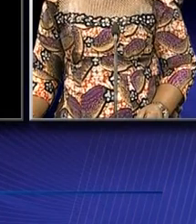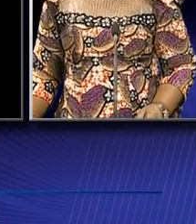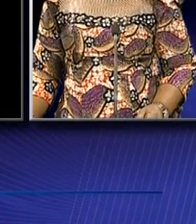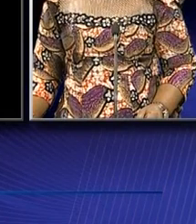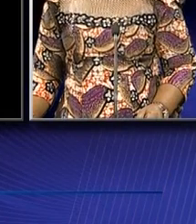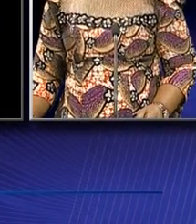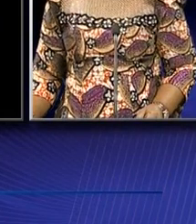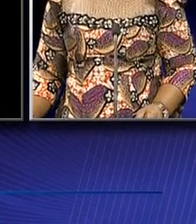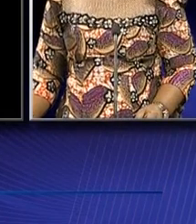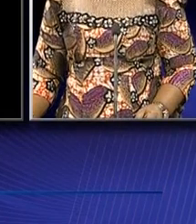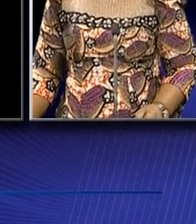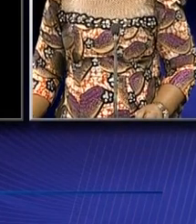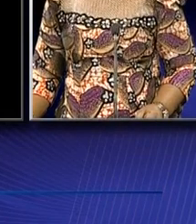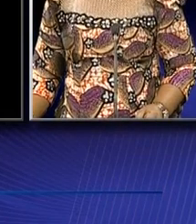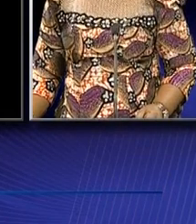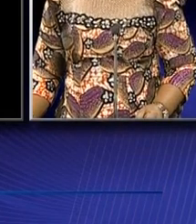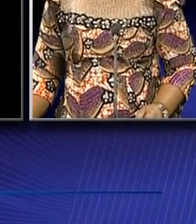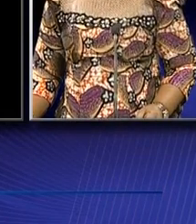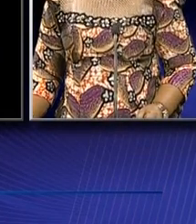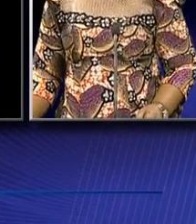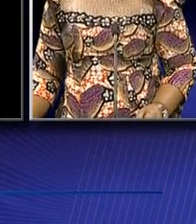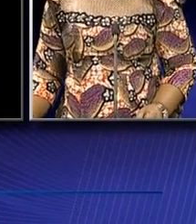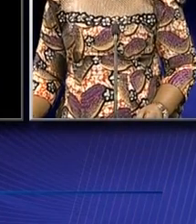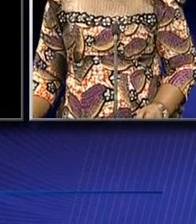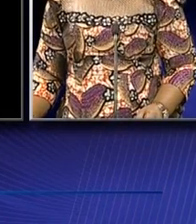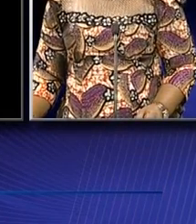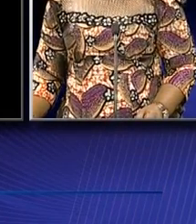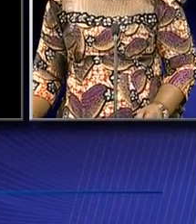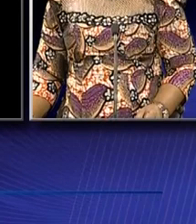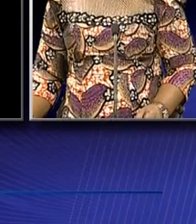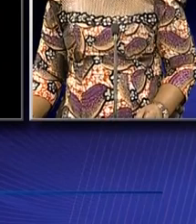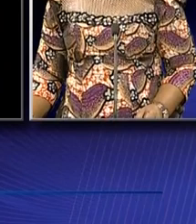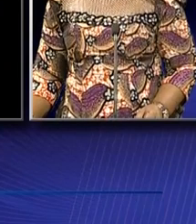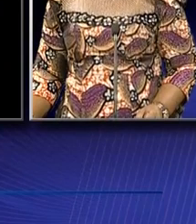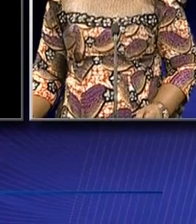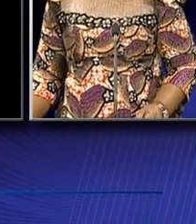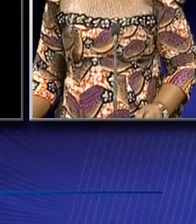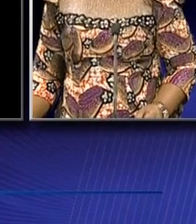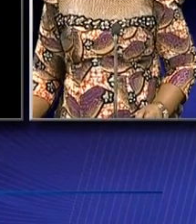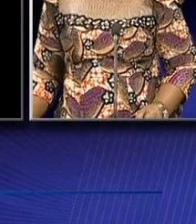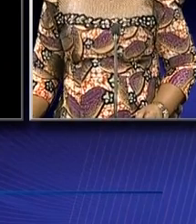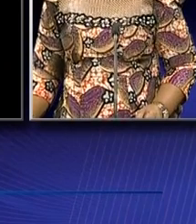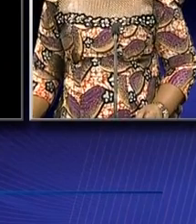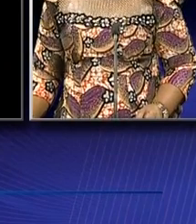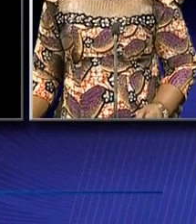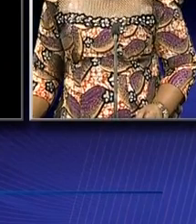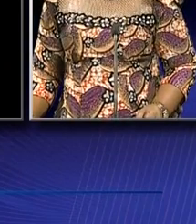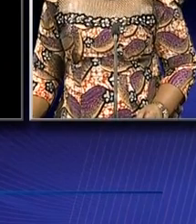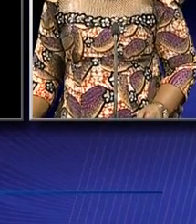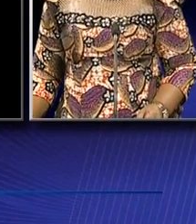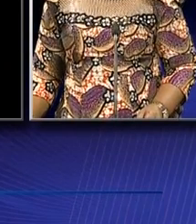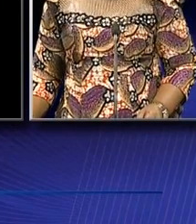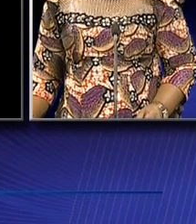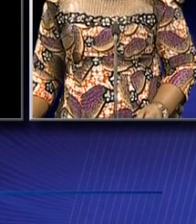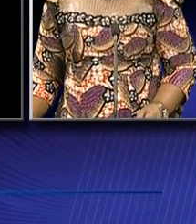des ministres de l'OADA le 14 et le 15 avril 2022 à Niamey au Niger. Une session qui